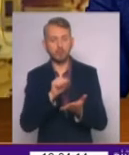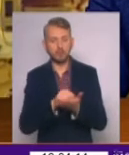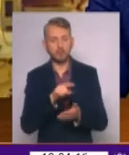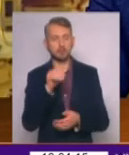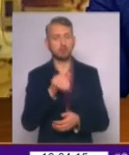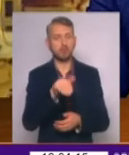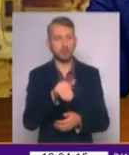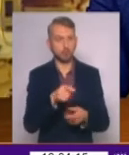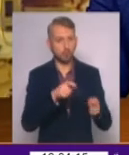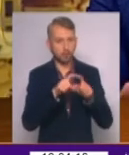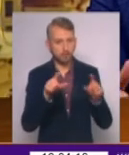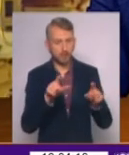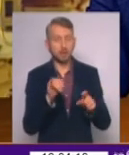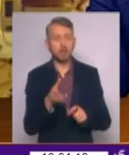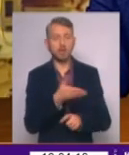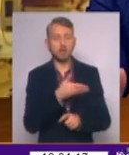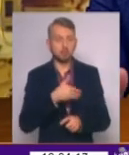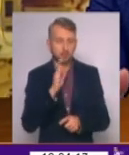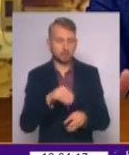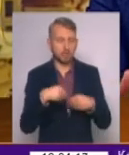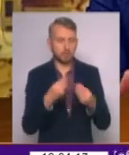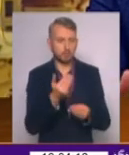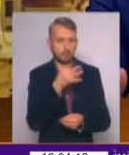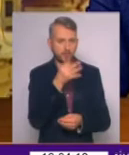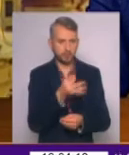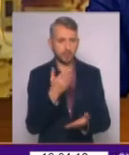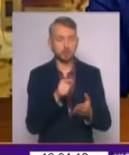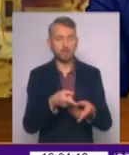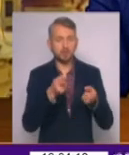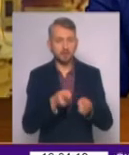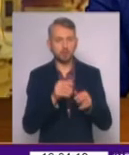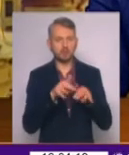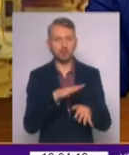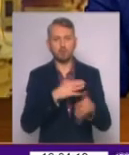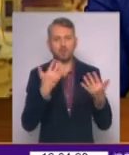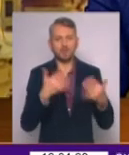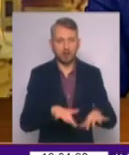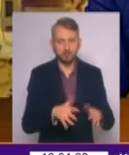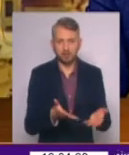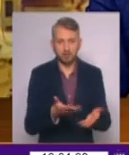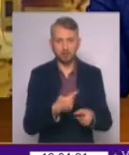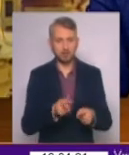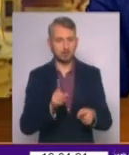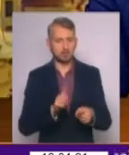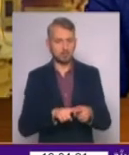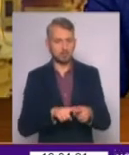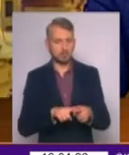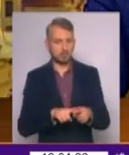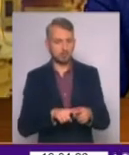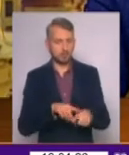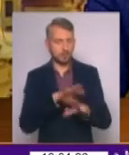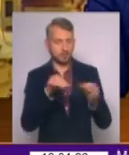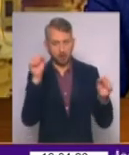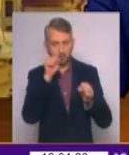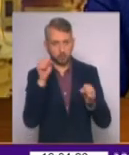з Подільського управління, і ми надамо вам відповідь. Якщо там дійсно справа була втрачена, ну то це взагалі